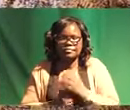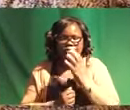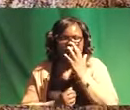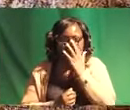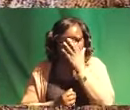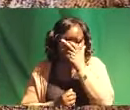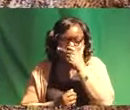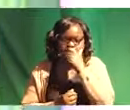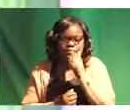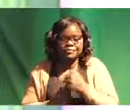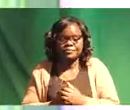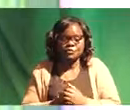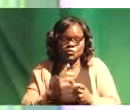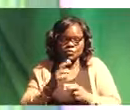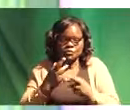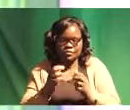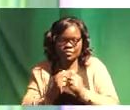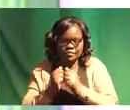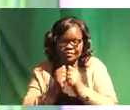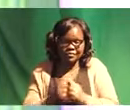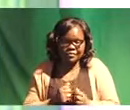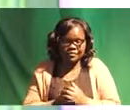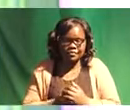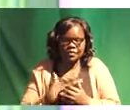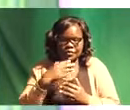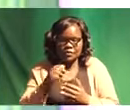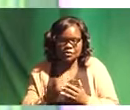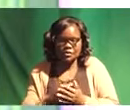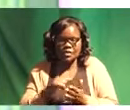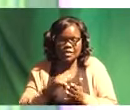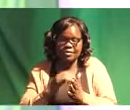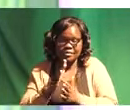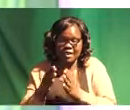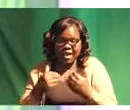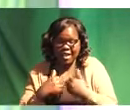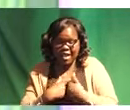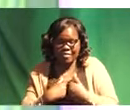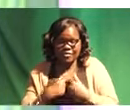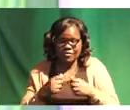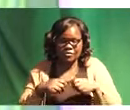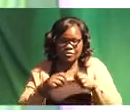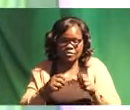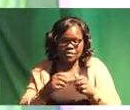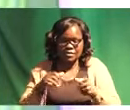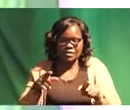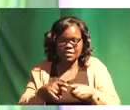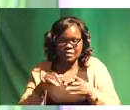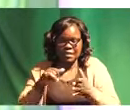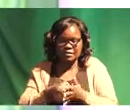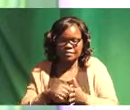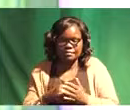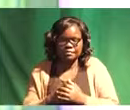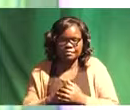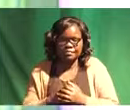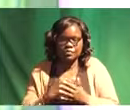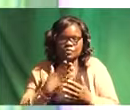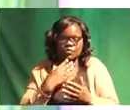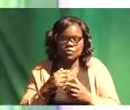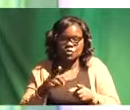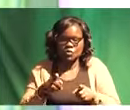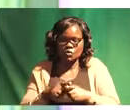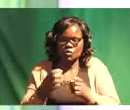Tunaelewana? Tuko pamoja? So hiyo mpango mko naye, tuendelee namna hiyo. Mimi nataka vile